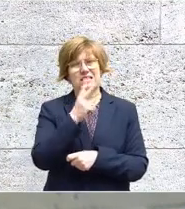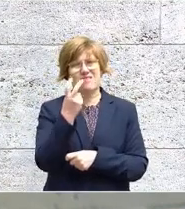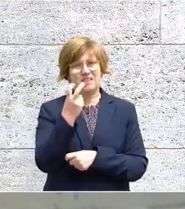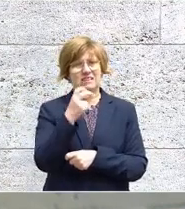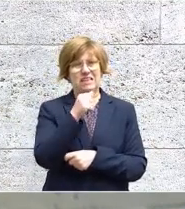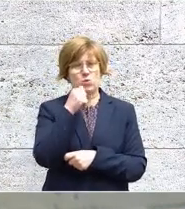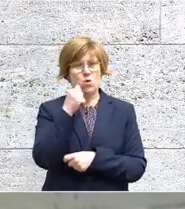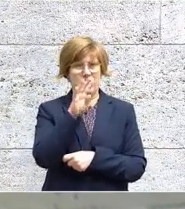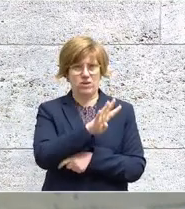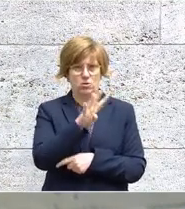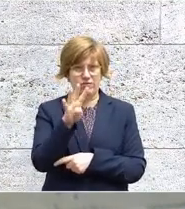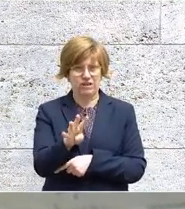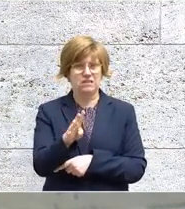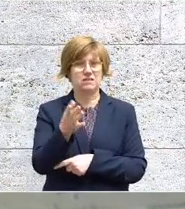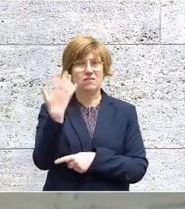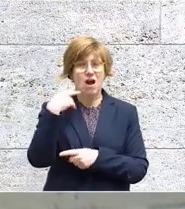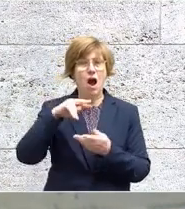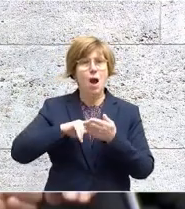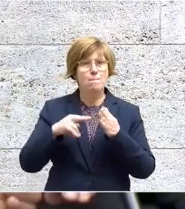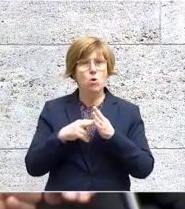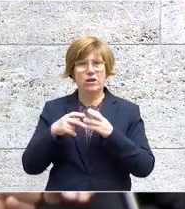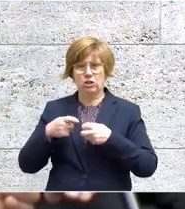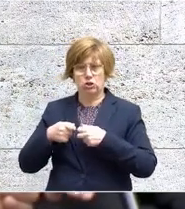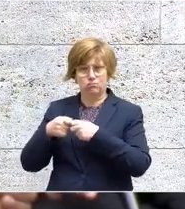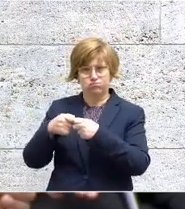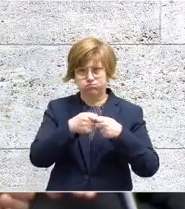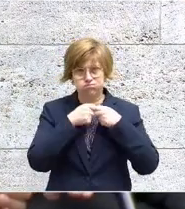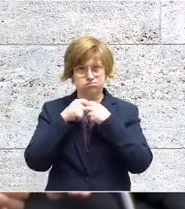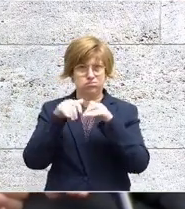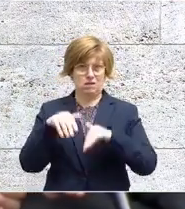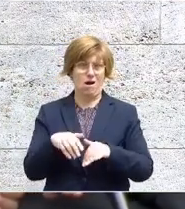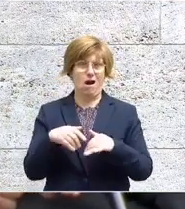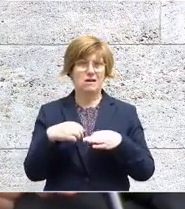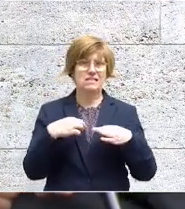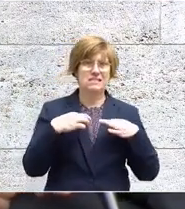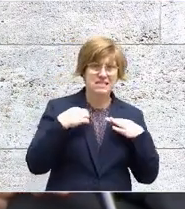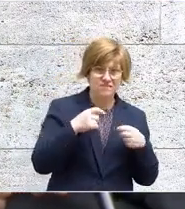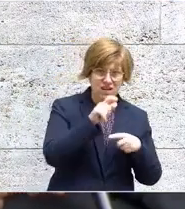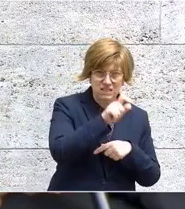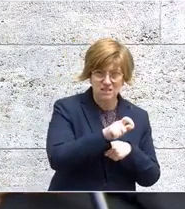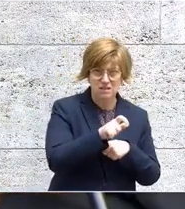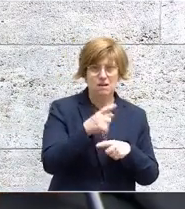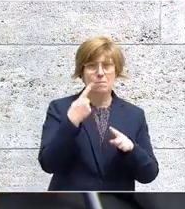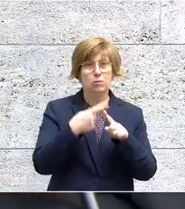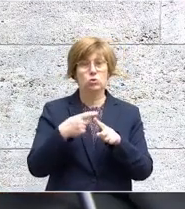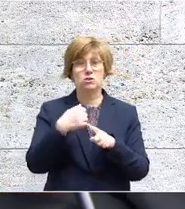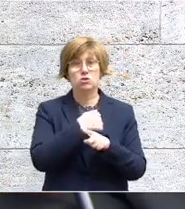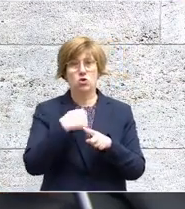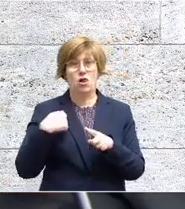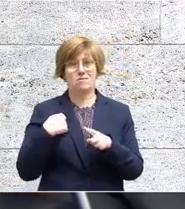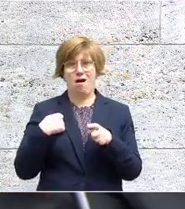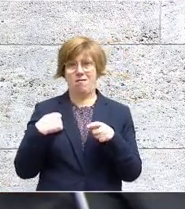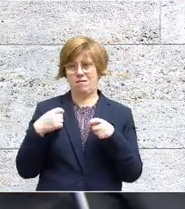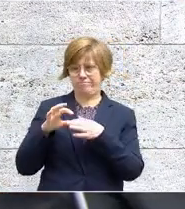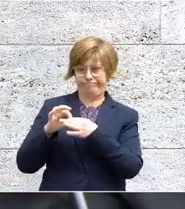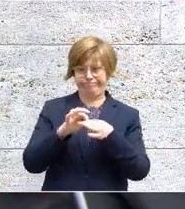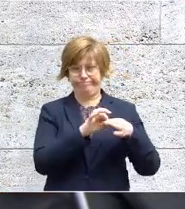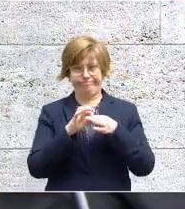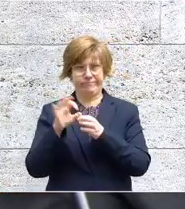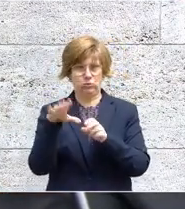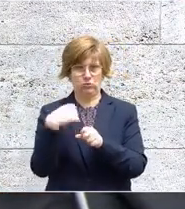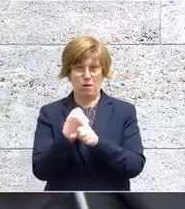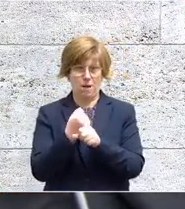war von einem breiten politischen Bündnis getragen, in dem Zivilisten wie Soldaten eng